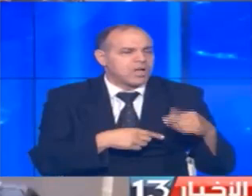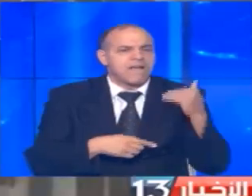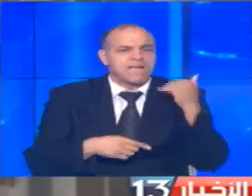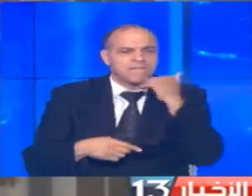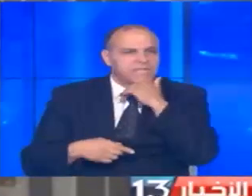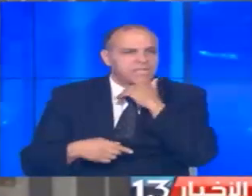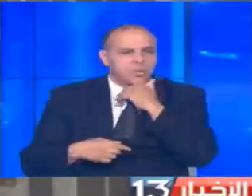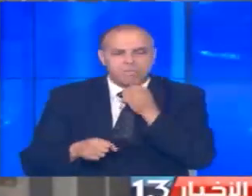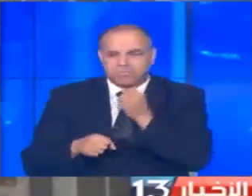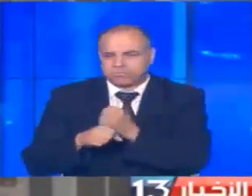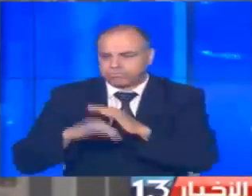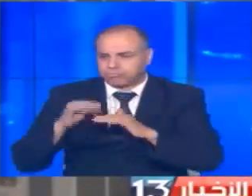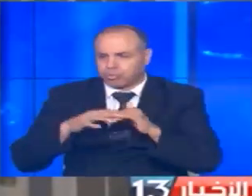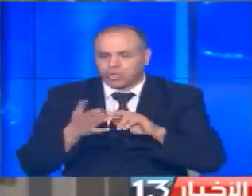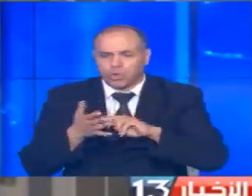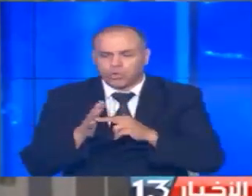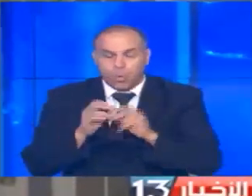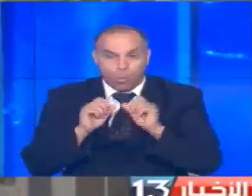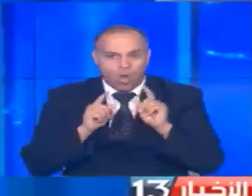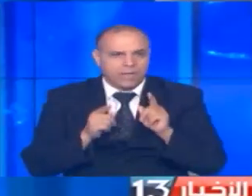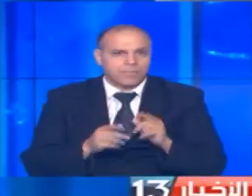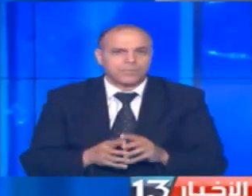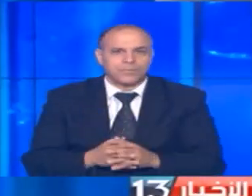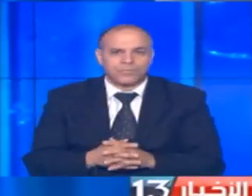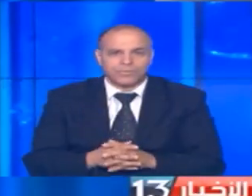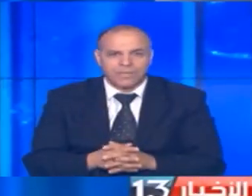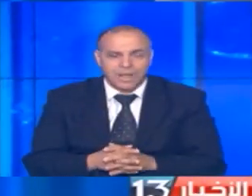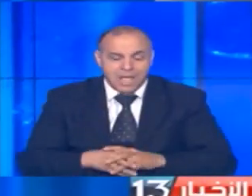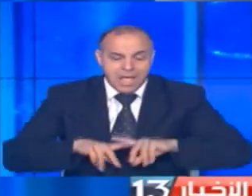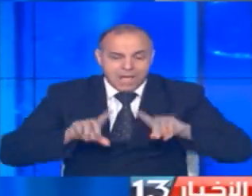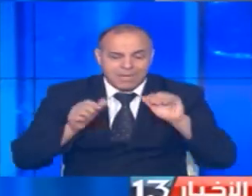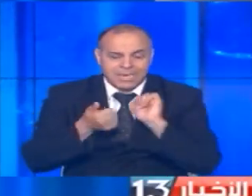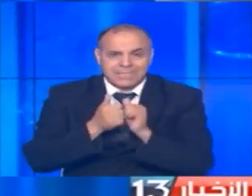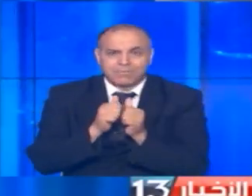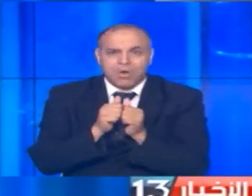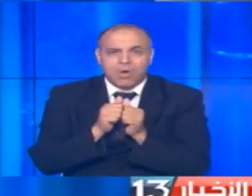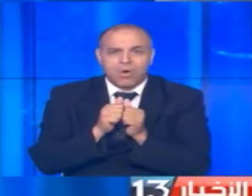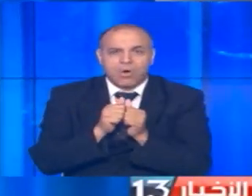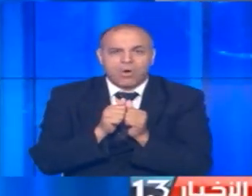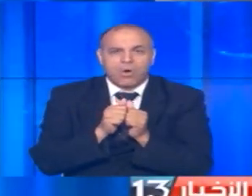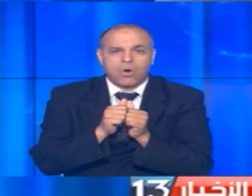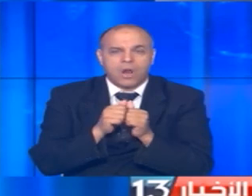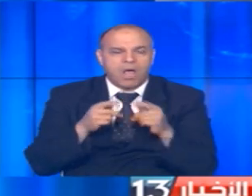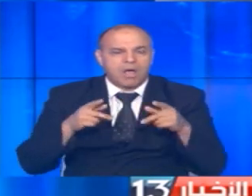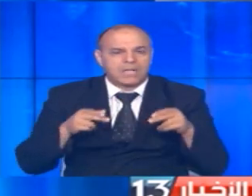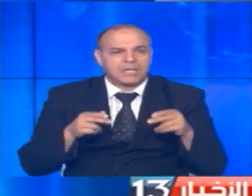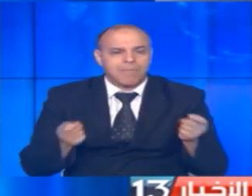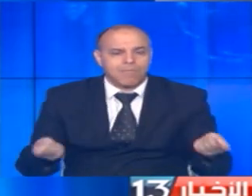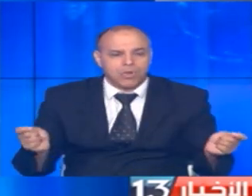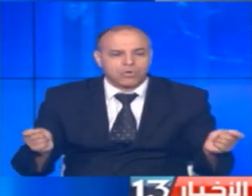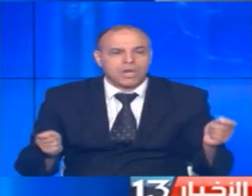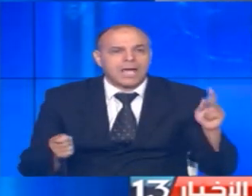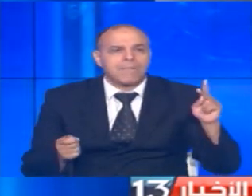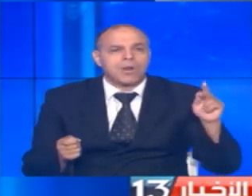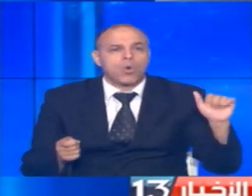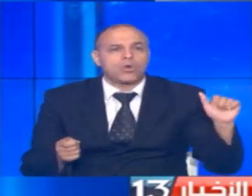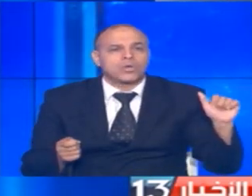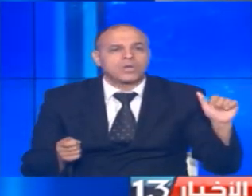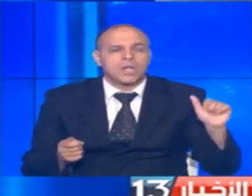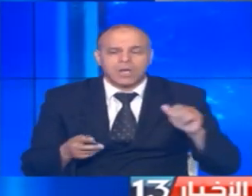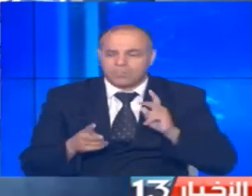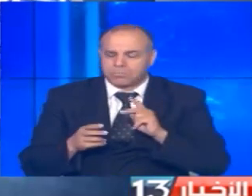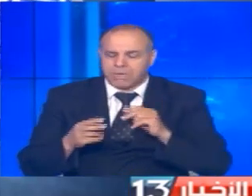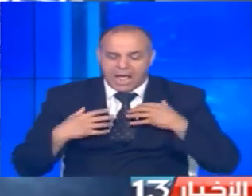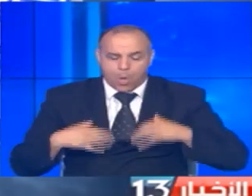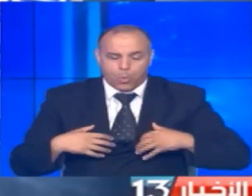بتطوير منتجات التكنولوجيا الفائقة. في أخبار الرياضة، وإثر القطيعة مع المدرب كمال القلصي، اتفقت